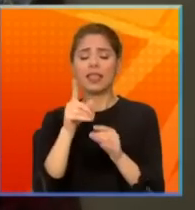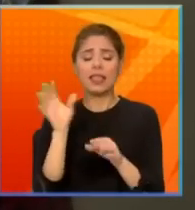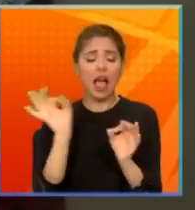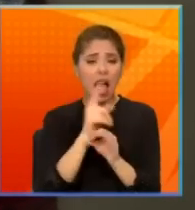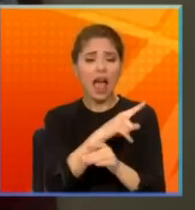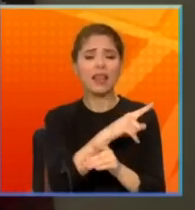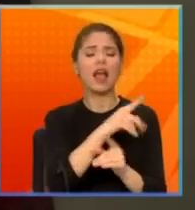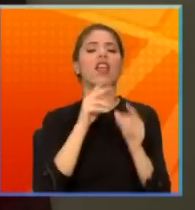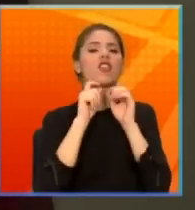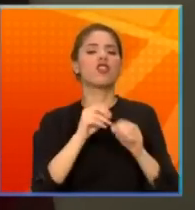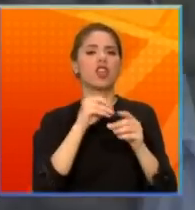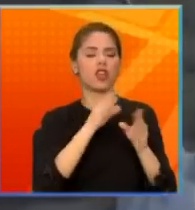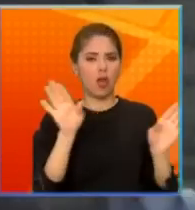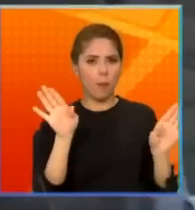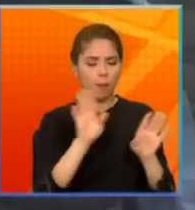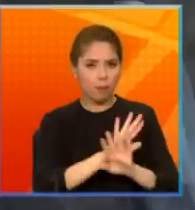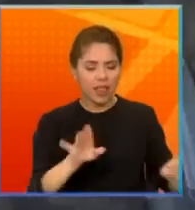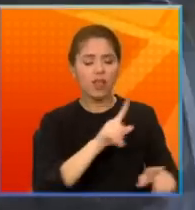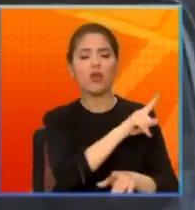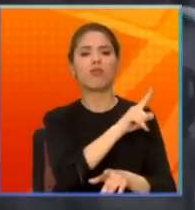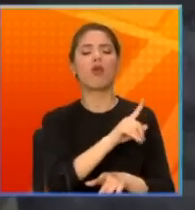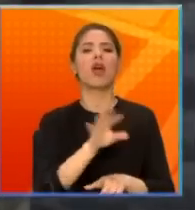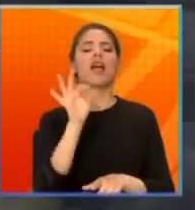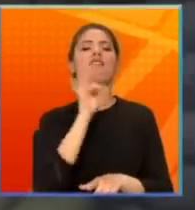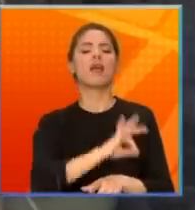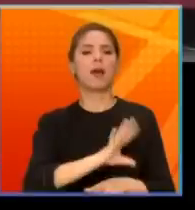salgın sonrası hızlıca toparlanmalarına imkan verdi.